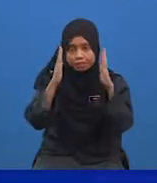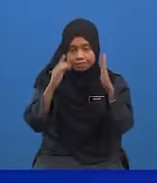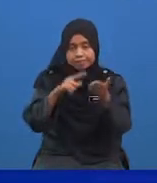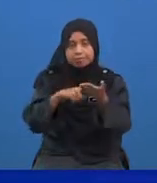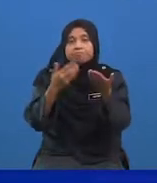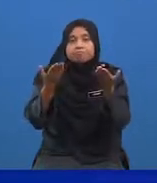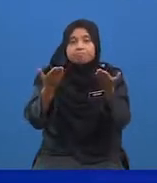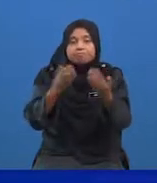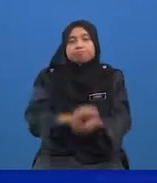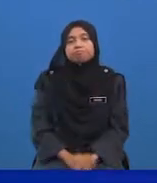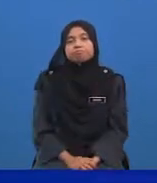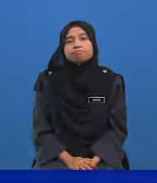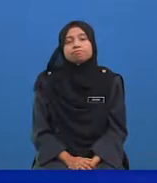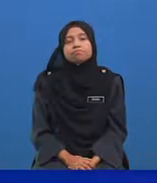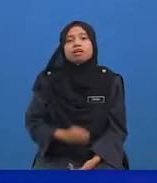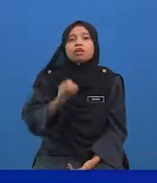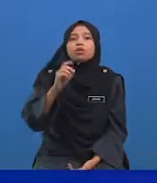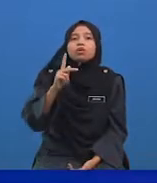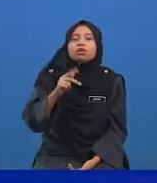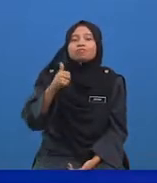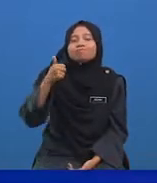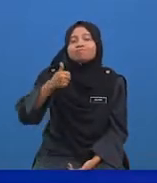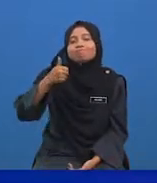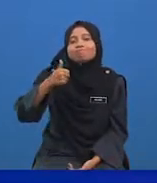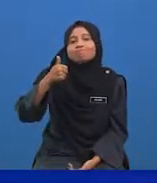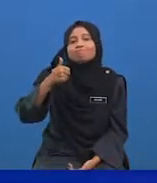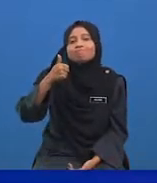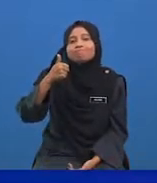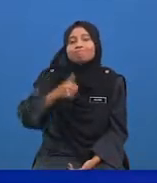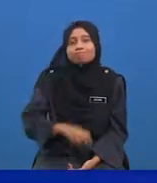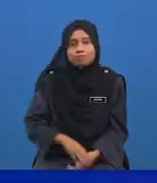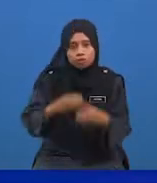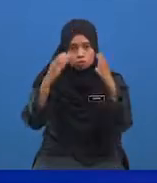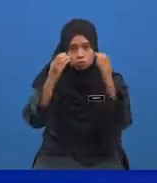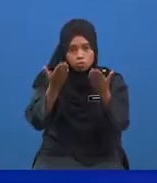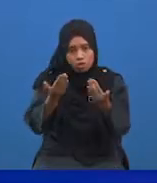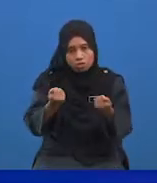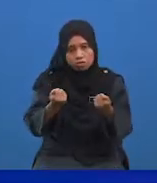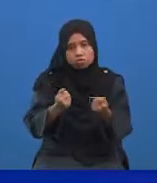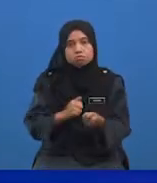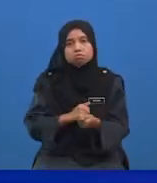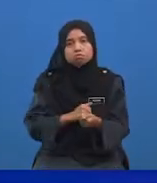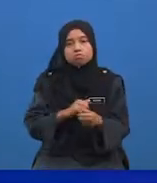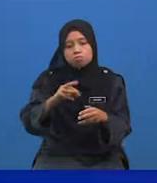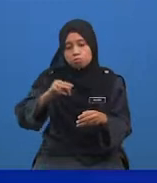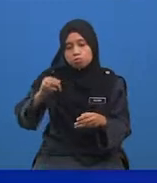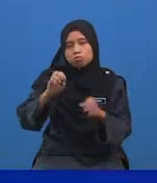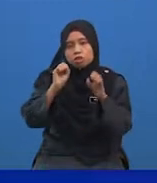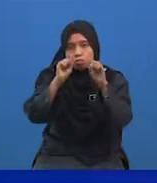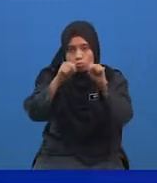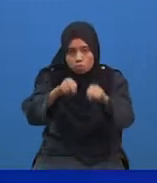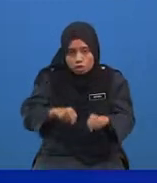ini? Okey, hebat murid-murid. Cikgu harap murid-murid